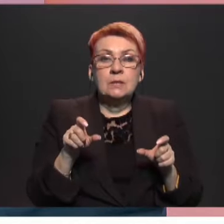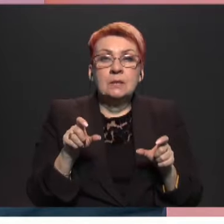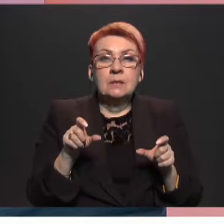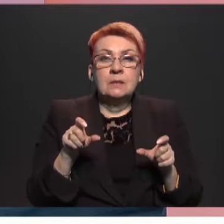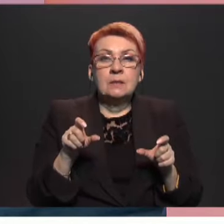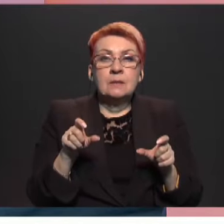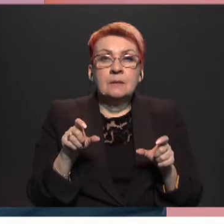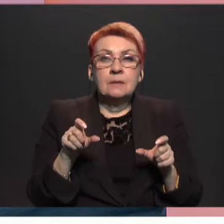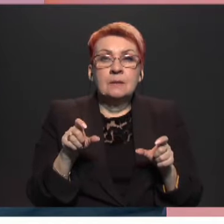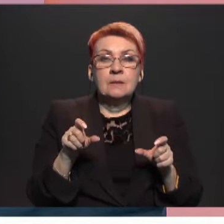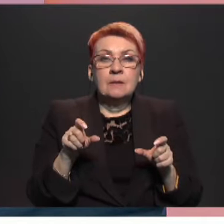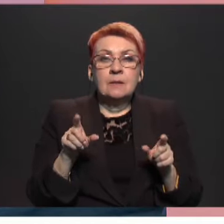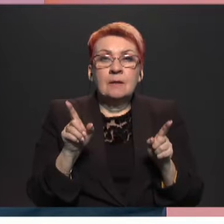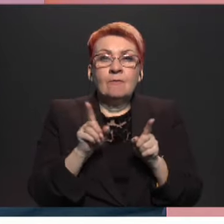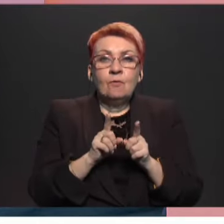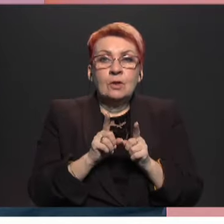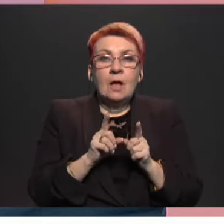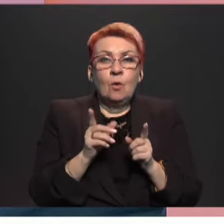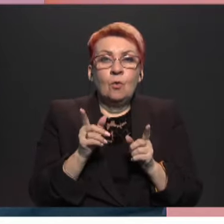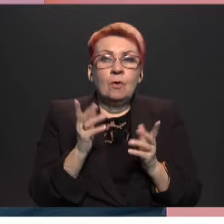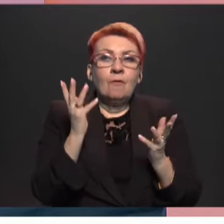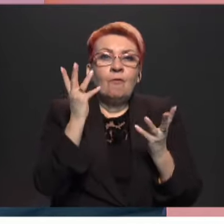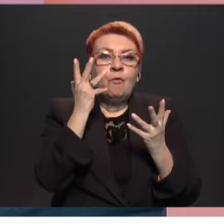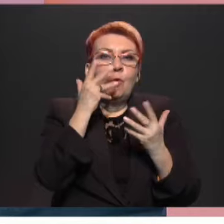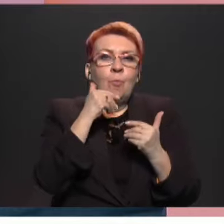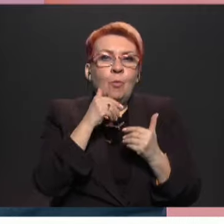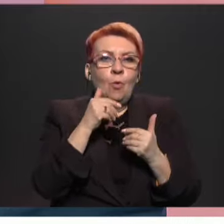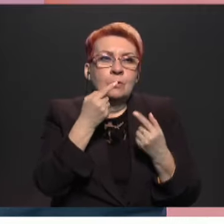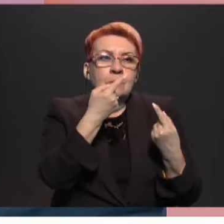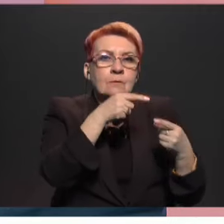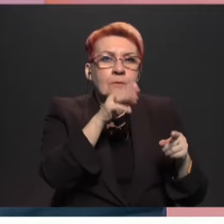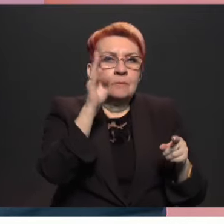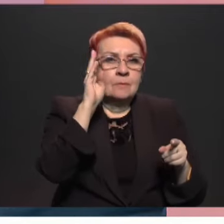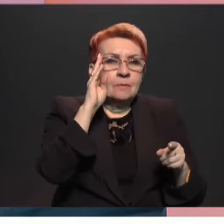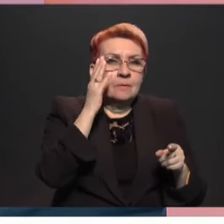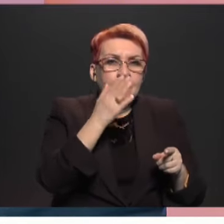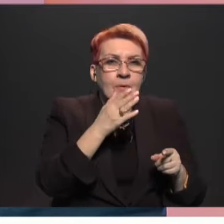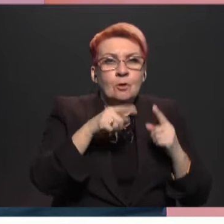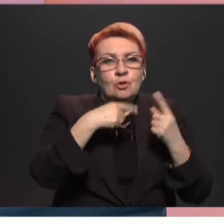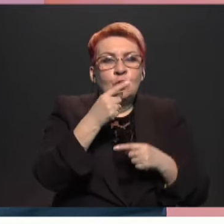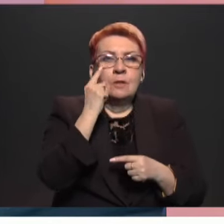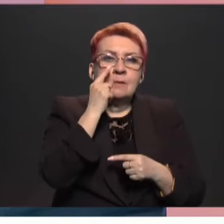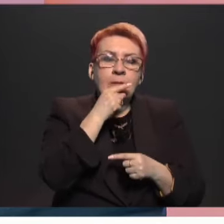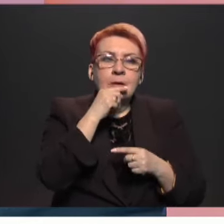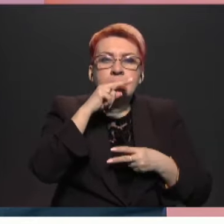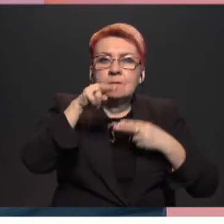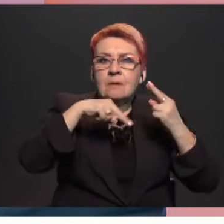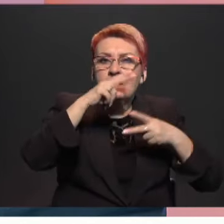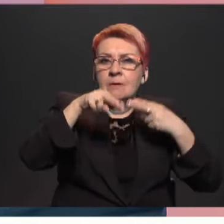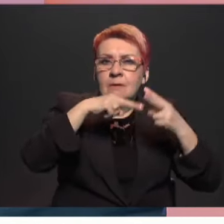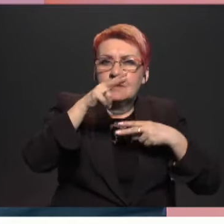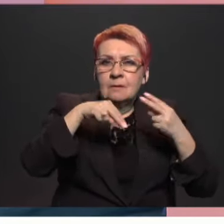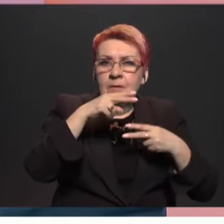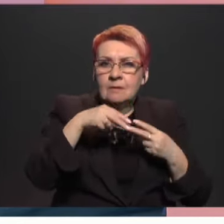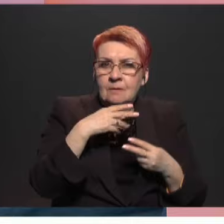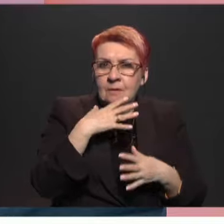вот любовью на стороне где-то, даже вот через очи, через слова и мысли, только